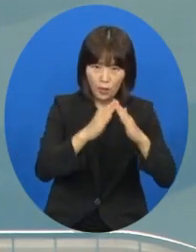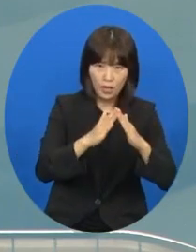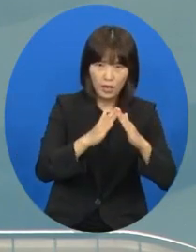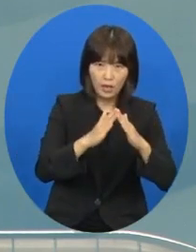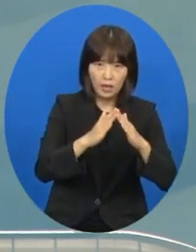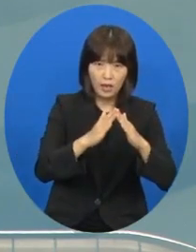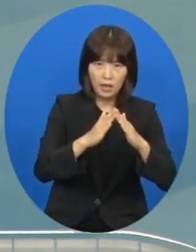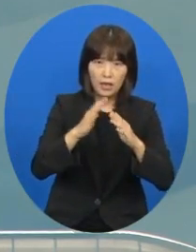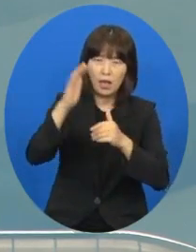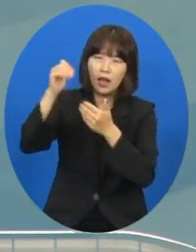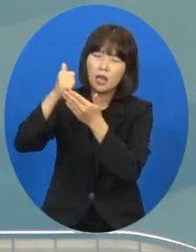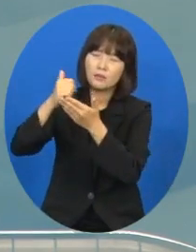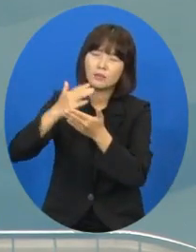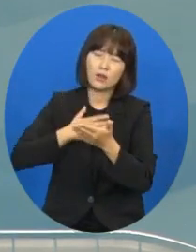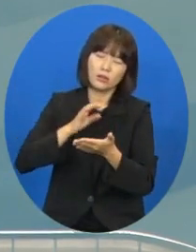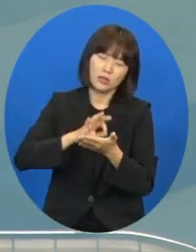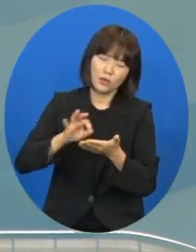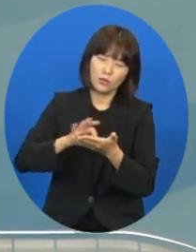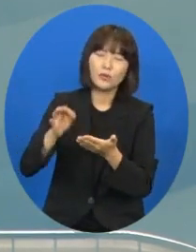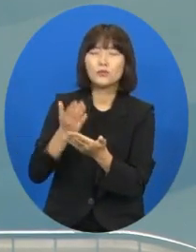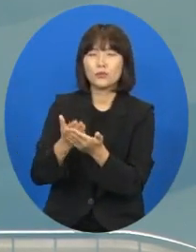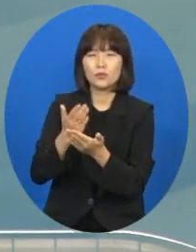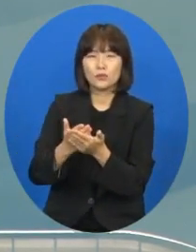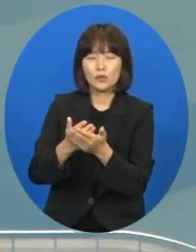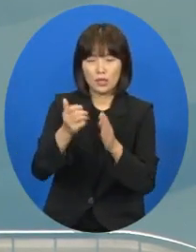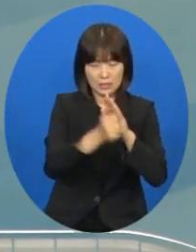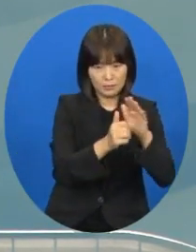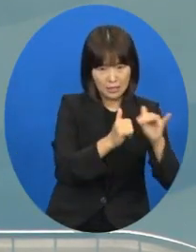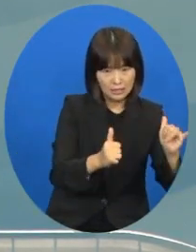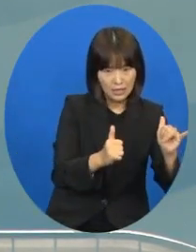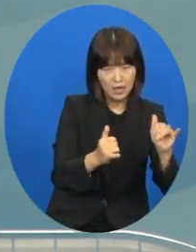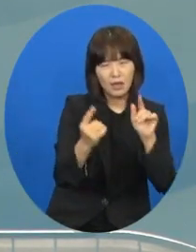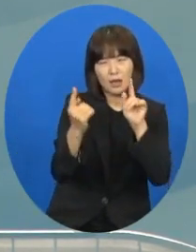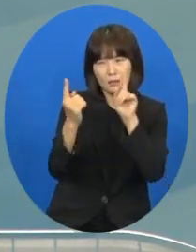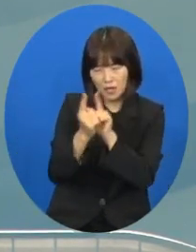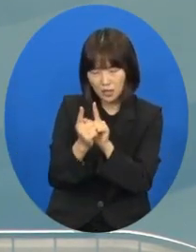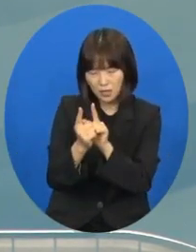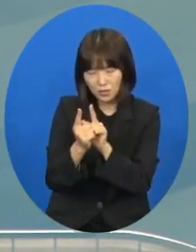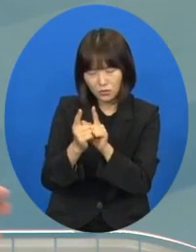하나님 저를 사용하세요. 실패자를 만나 주시고